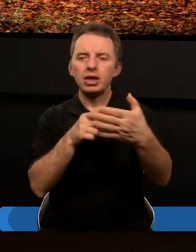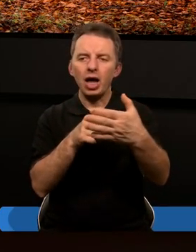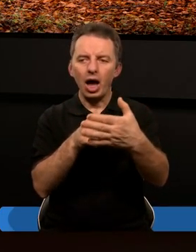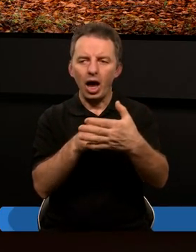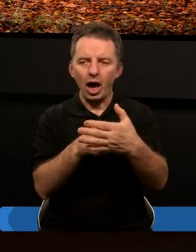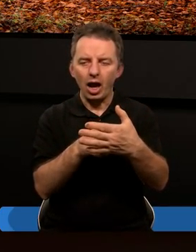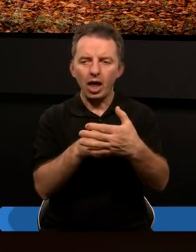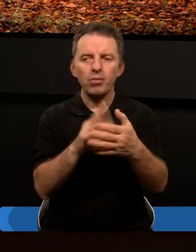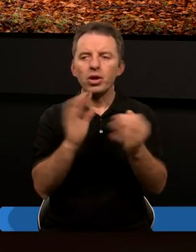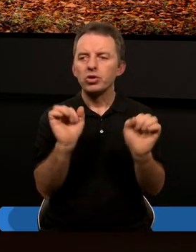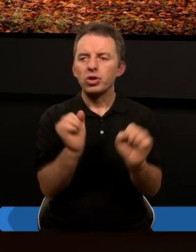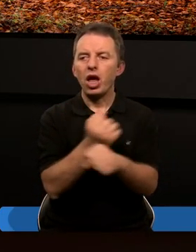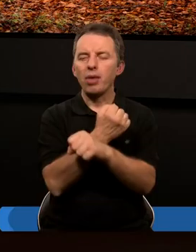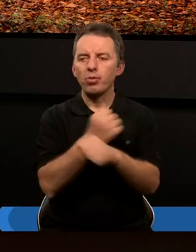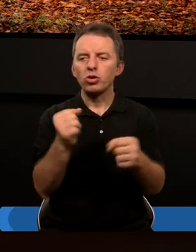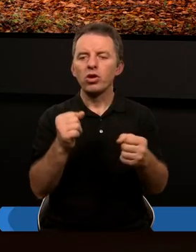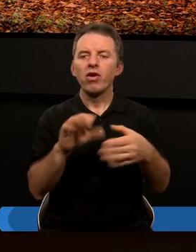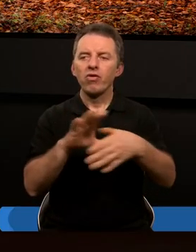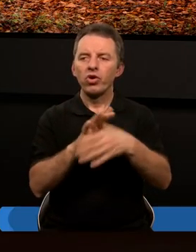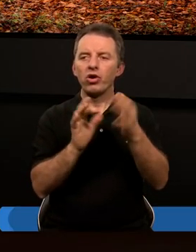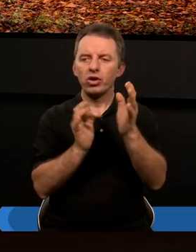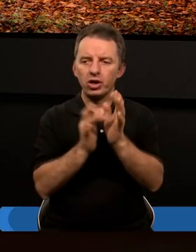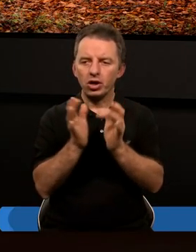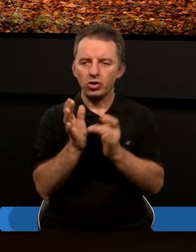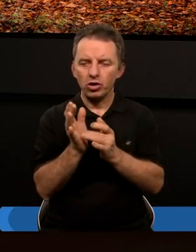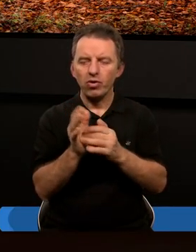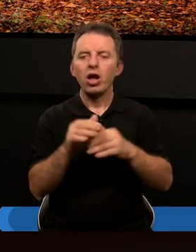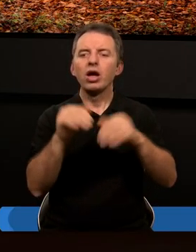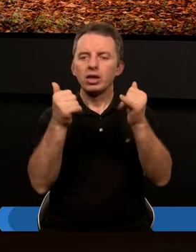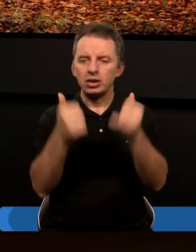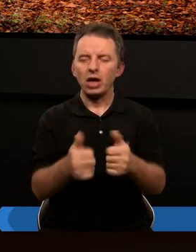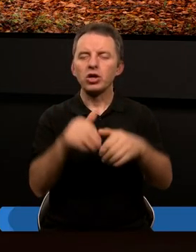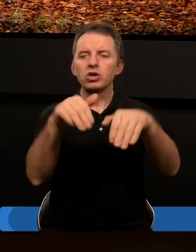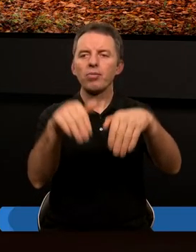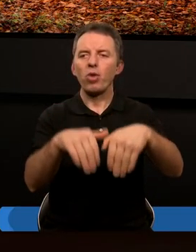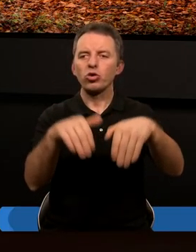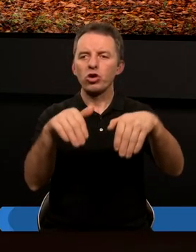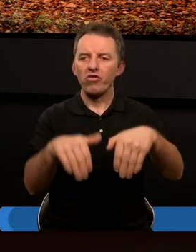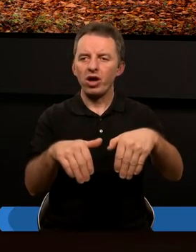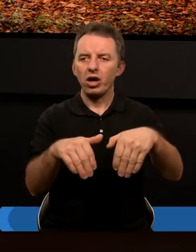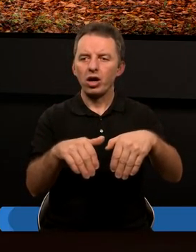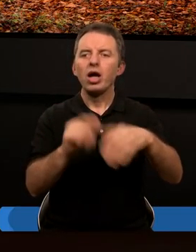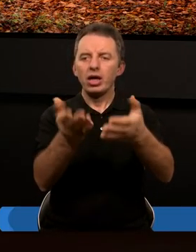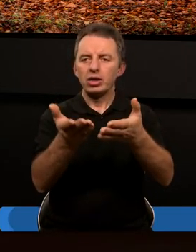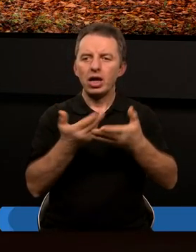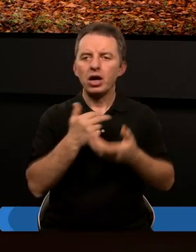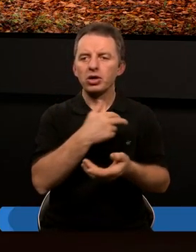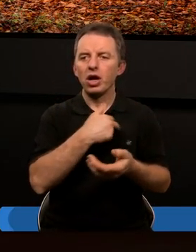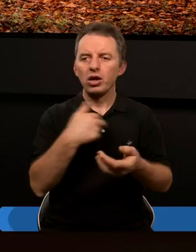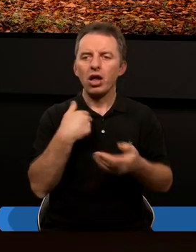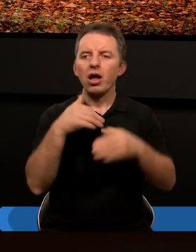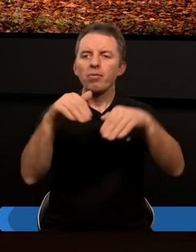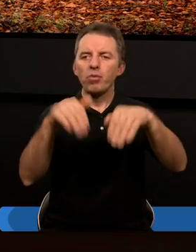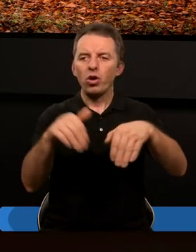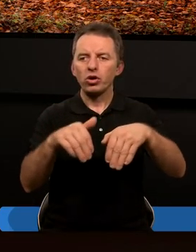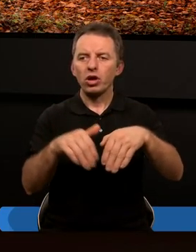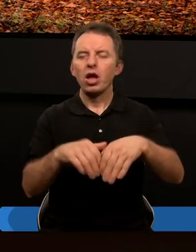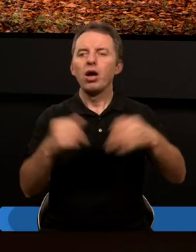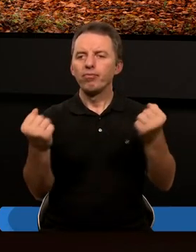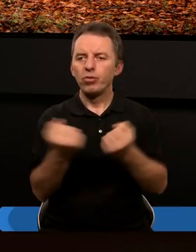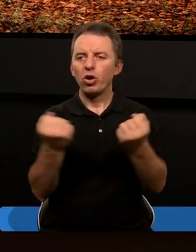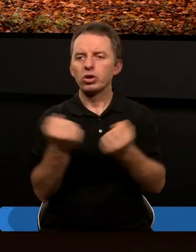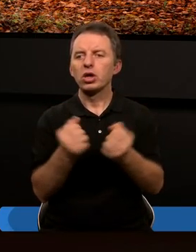niemożliwe, w Chrystusie staje się możliwe. Że daje nam możliwość w